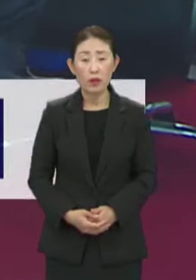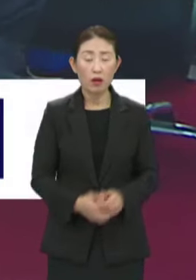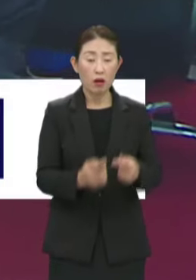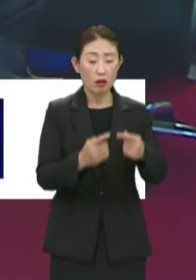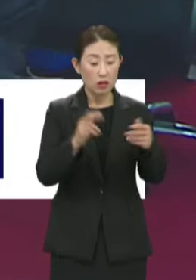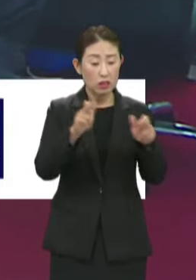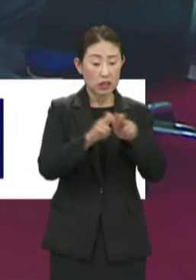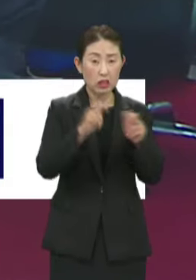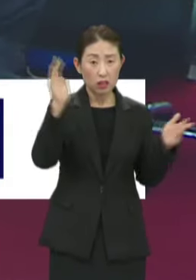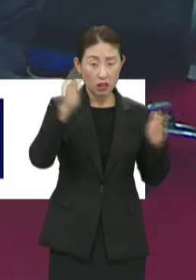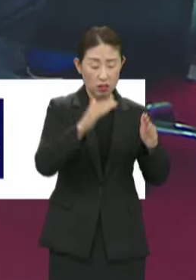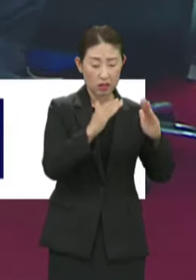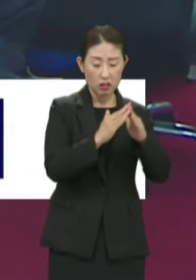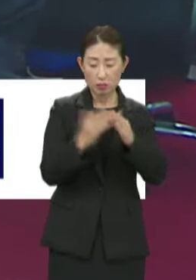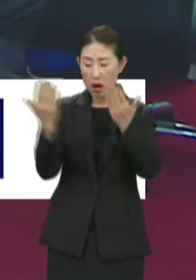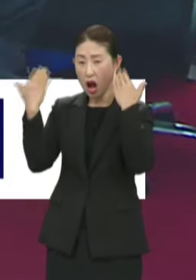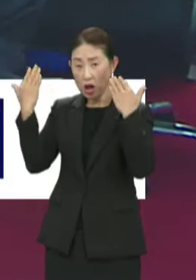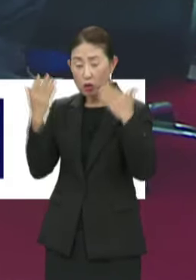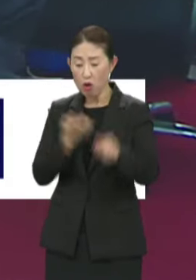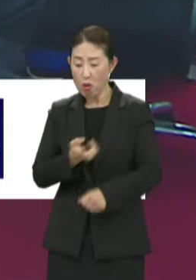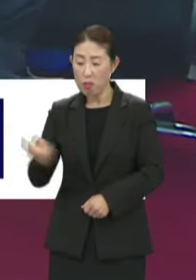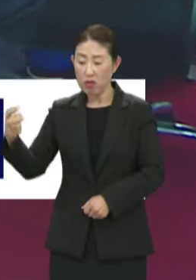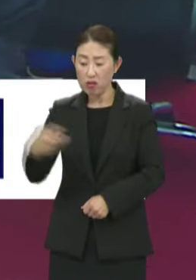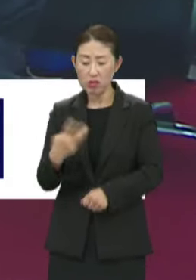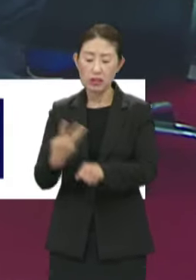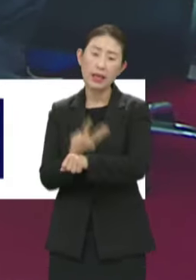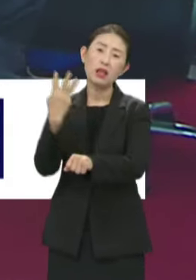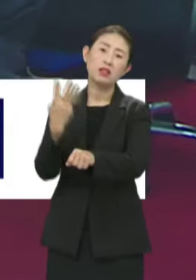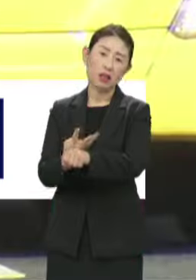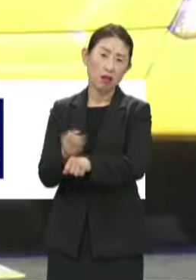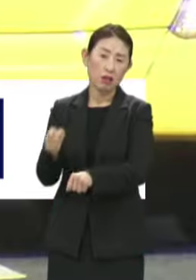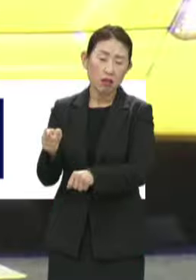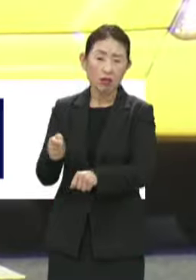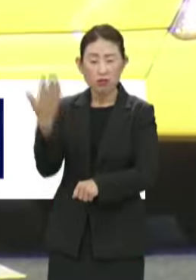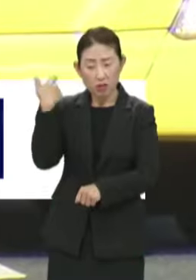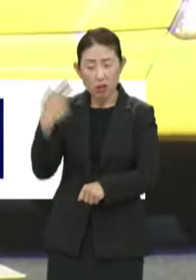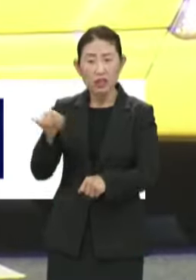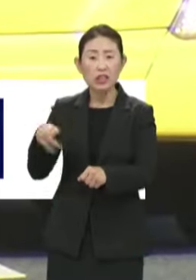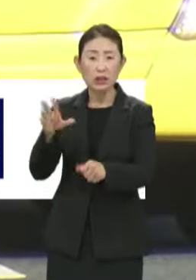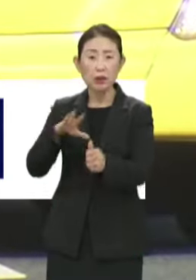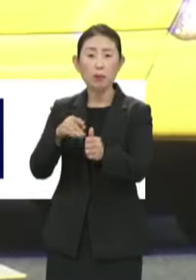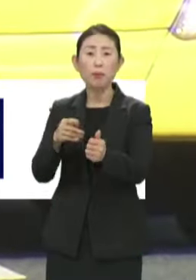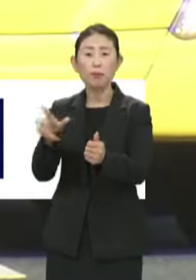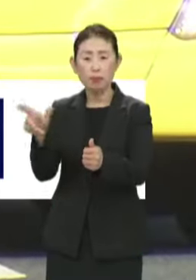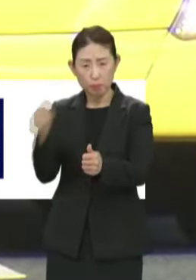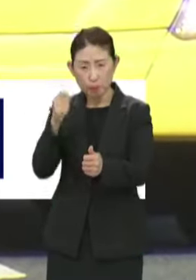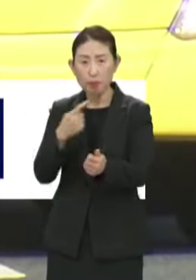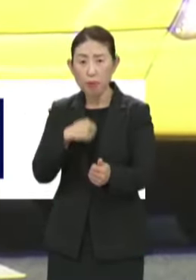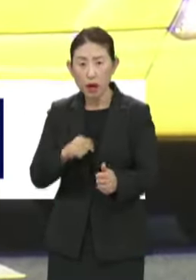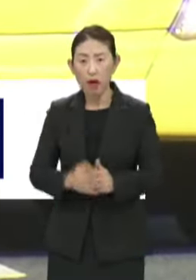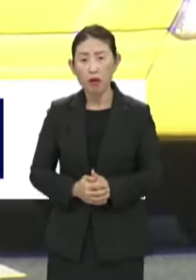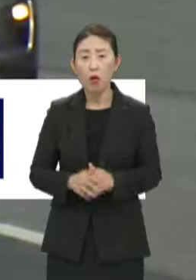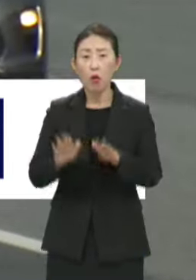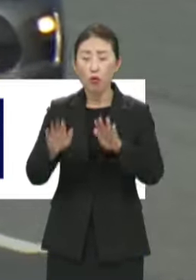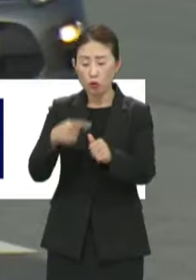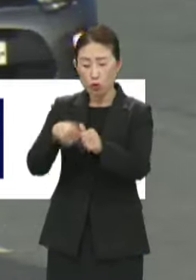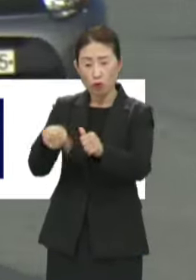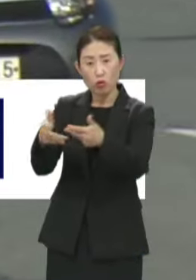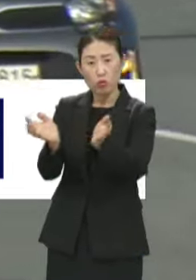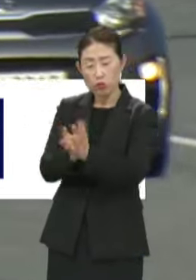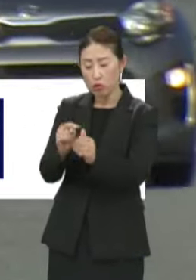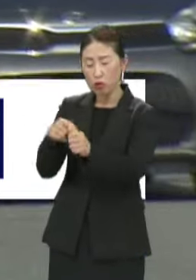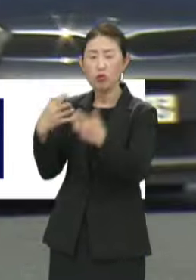왕복 3시간가량 소요되는 특수학교 학생 통학 시간을 지적한 TJB 보도와 관련해 국정감사 현장에서 대책 마련을